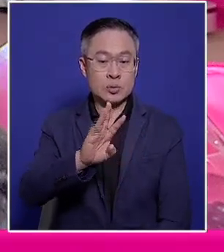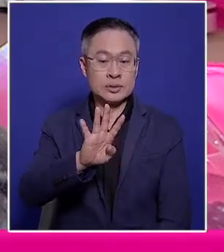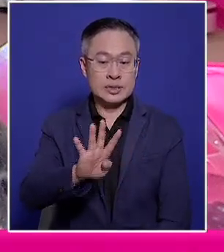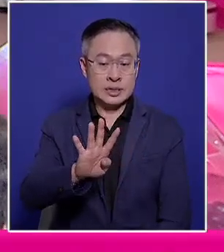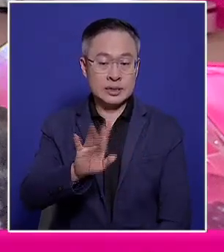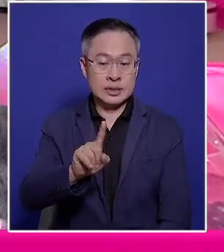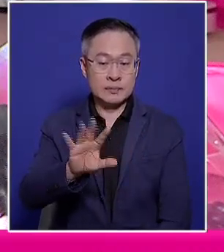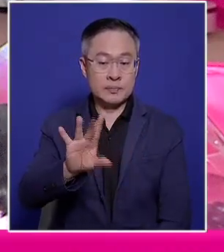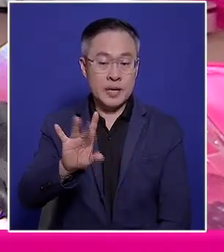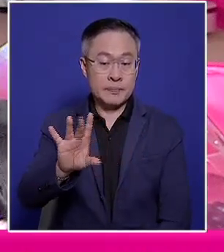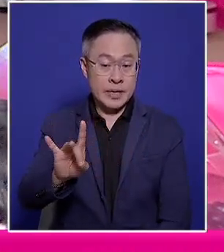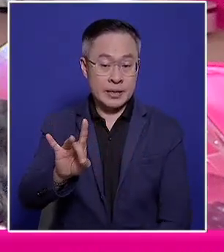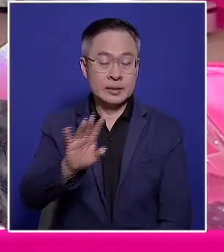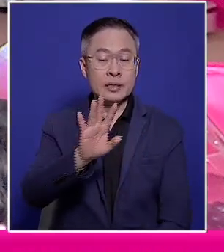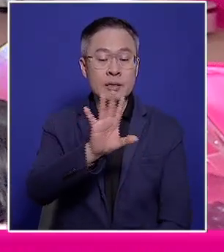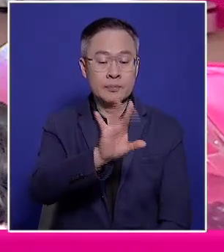8464188